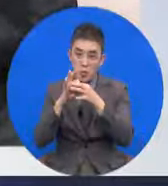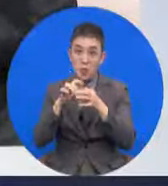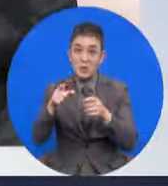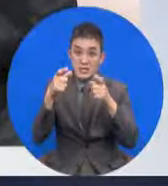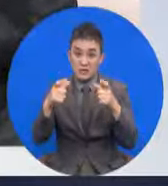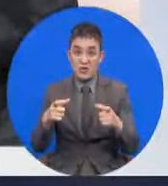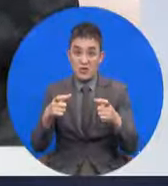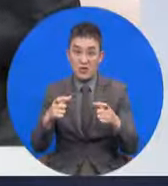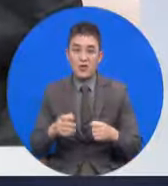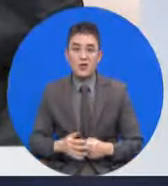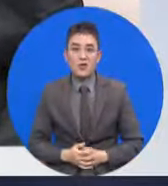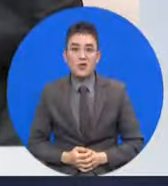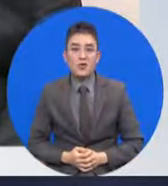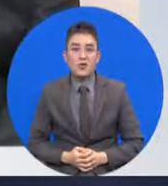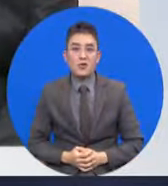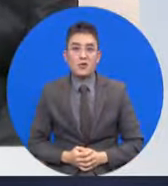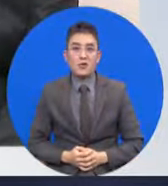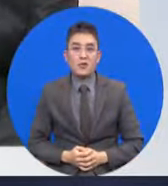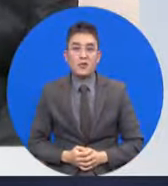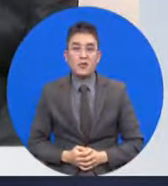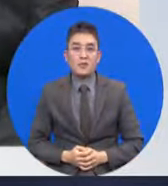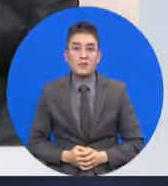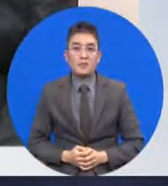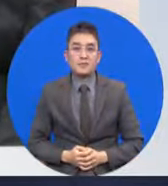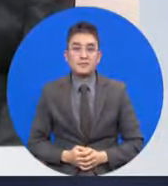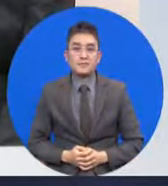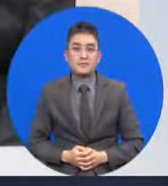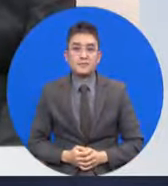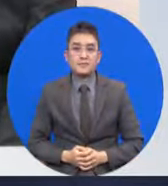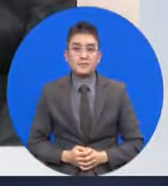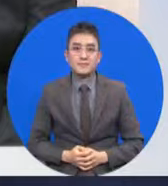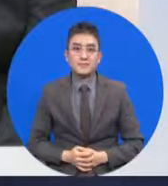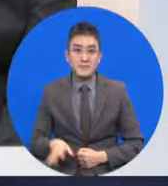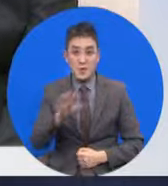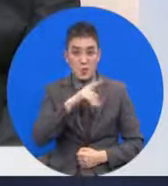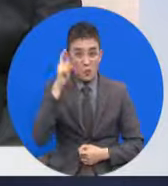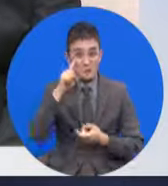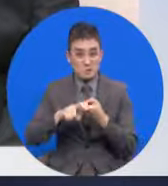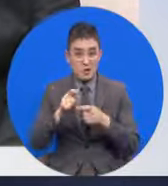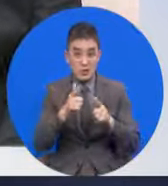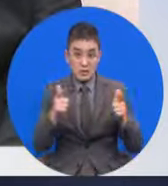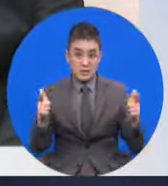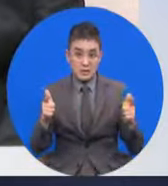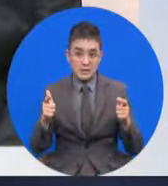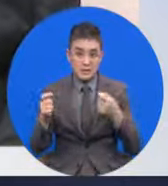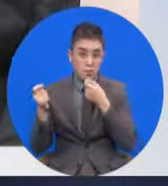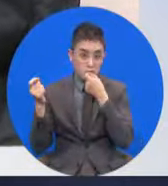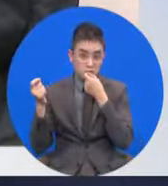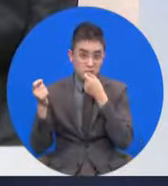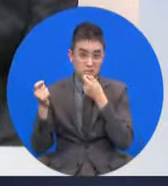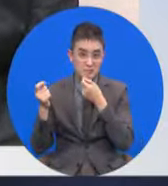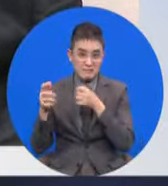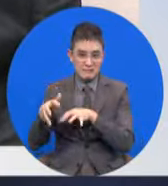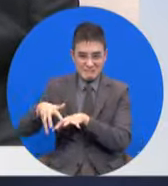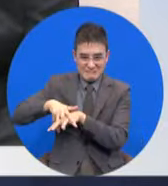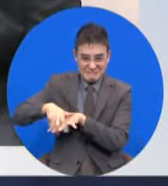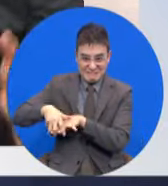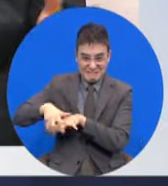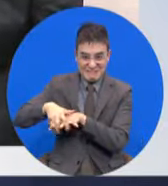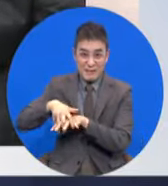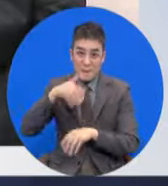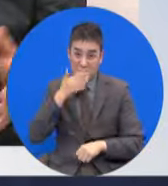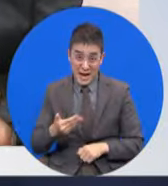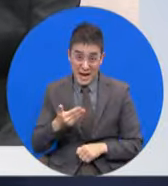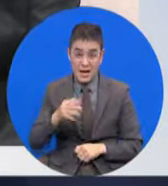평가되는 지역이기도 합니다. 이제 그렇기 때문에 여러 가지가 말하자면 그 보수층의 뒷심이냐 아니면